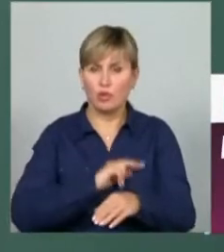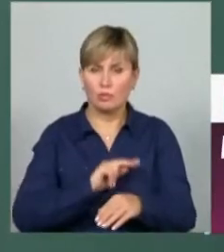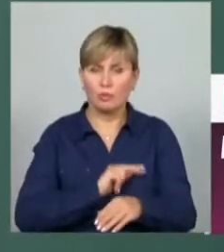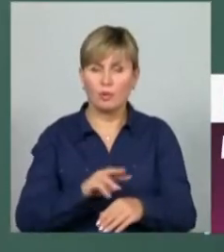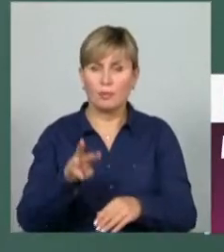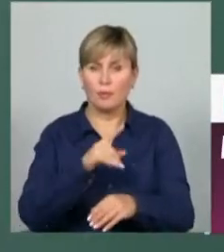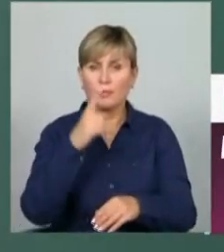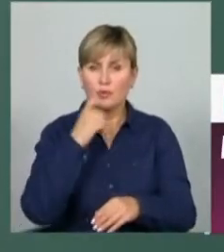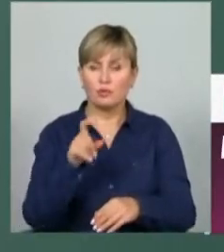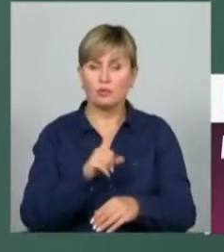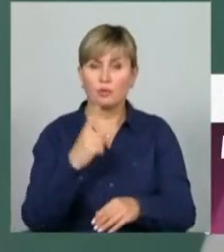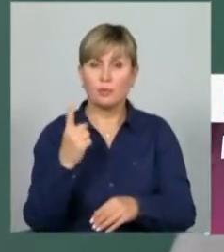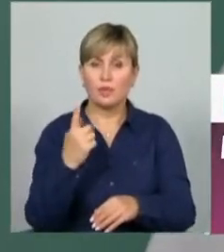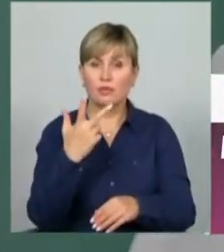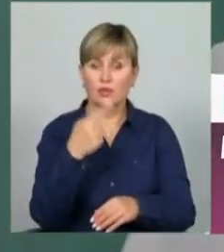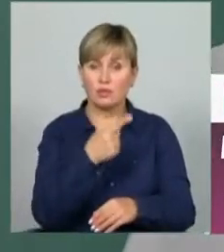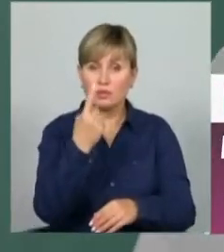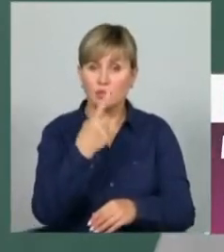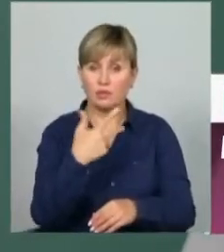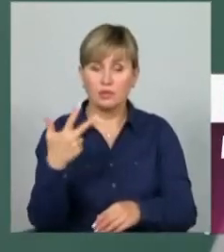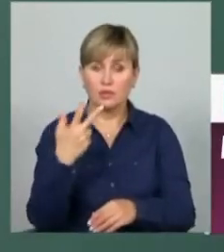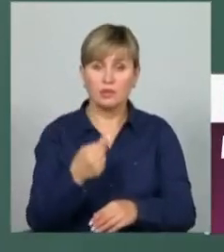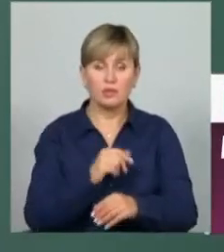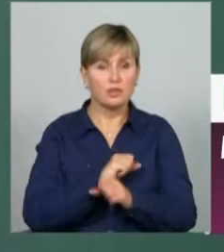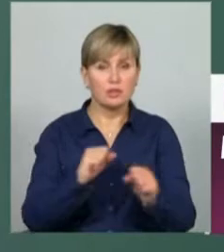их предупреждаем, что первые 3 дня нельзя